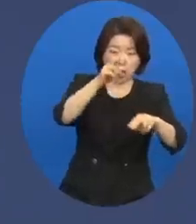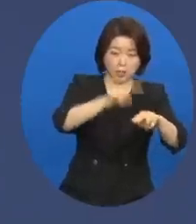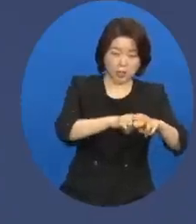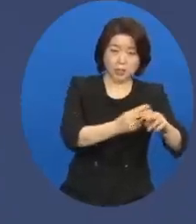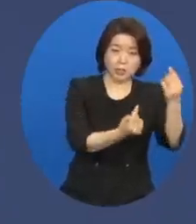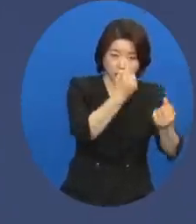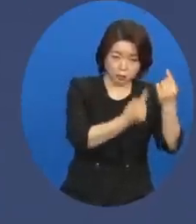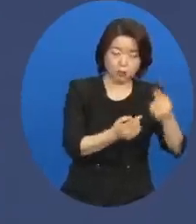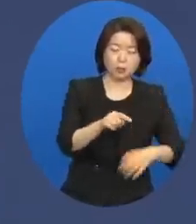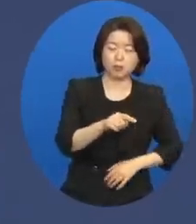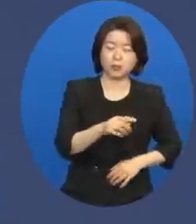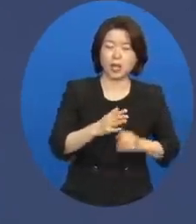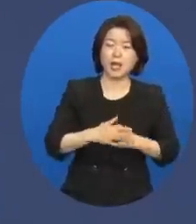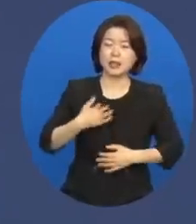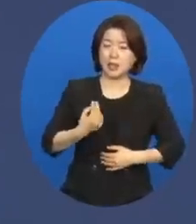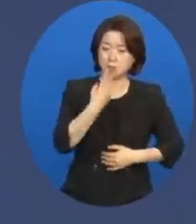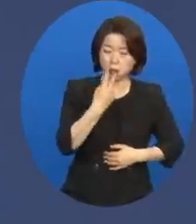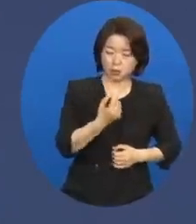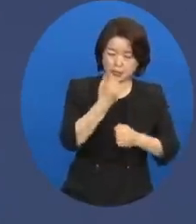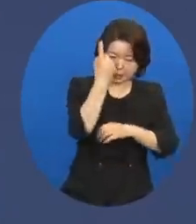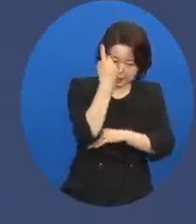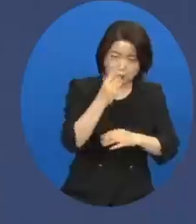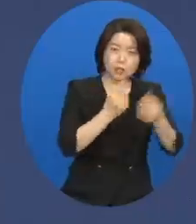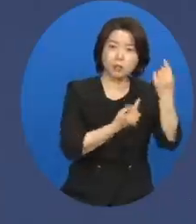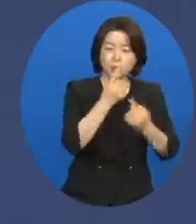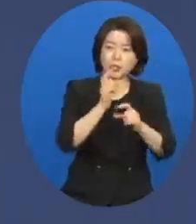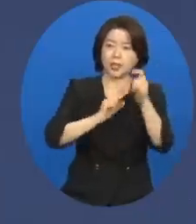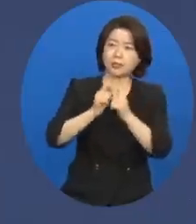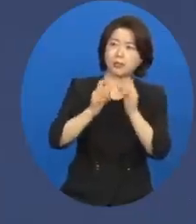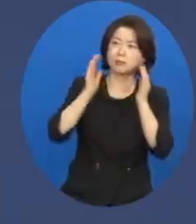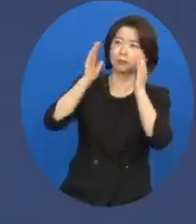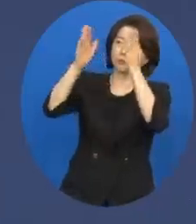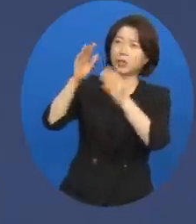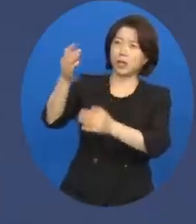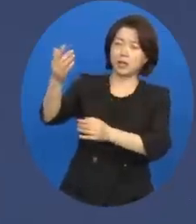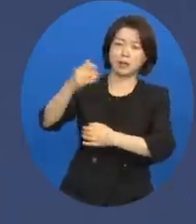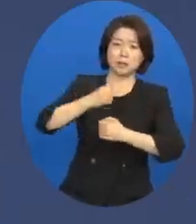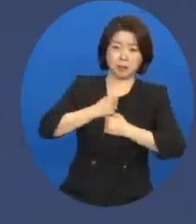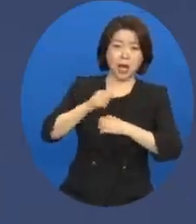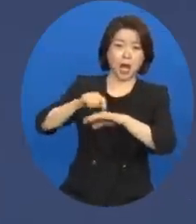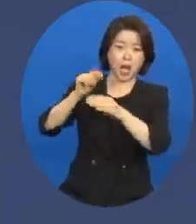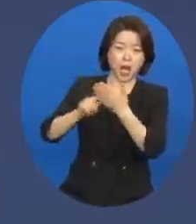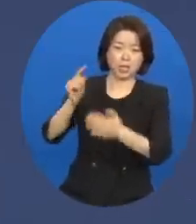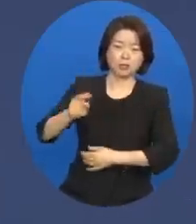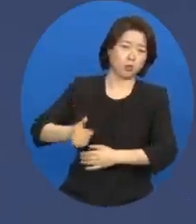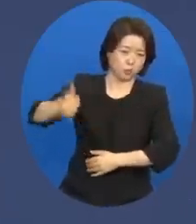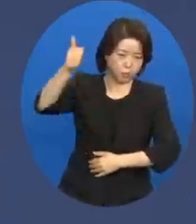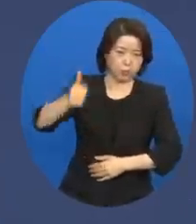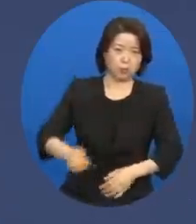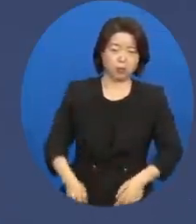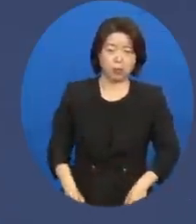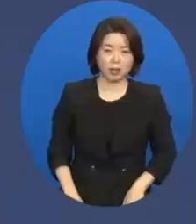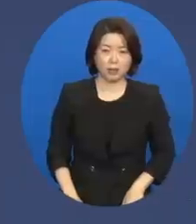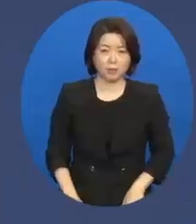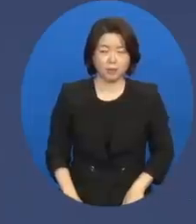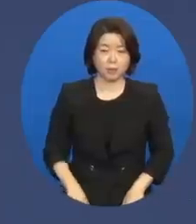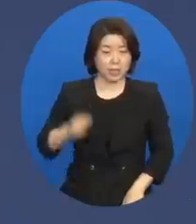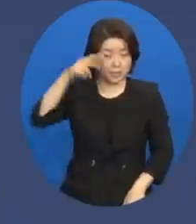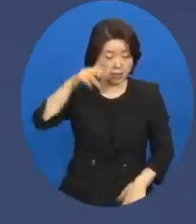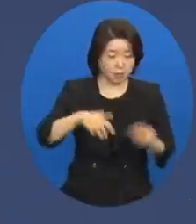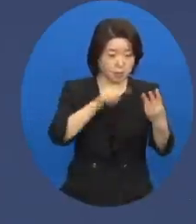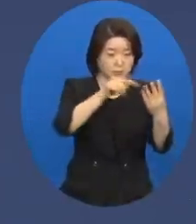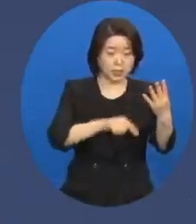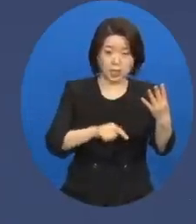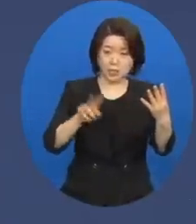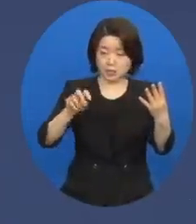것보다 자기의 목숨을 지키는 것보다 훨씬 더 우선해 두었어요. 그러니까 잠언 4장 23절을 액면 그대로